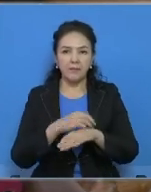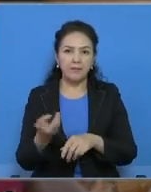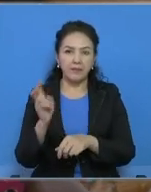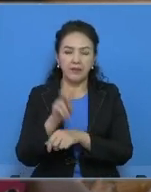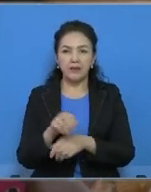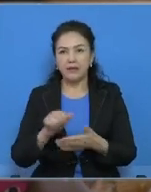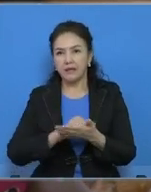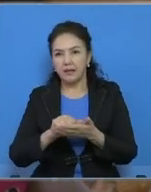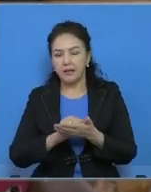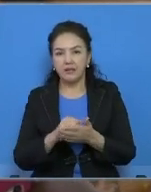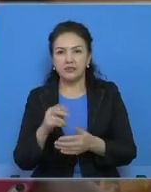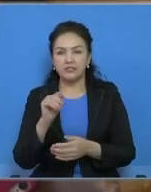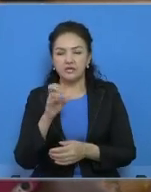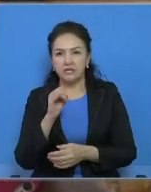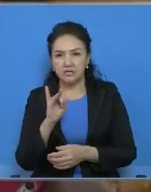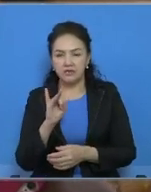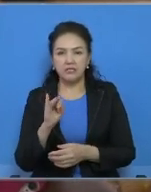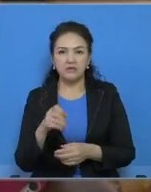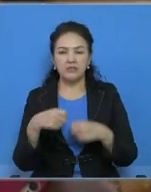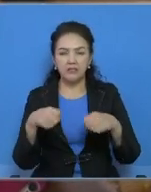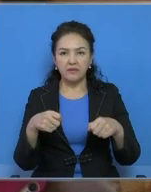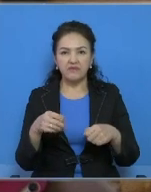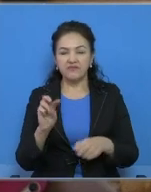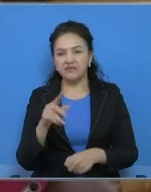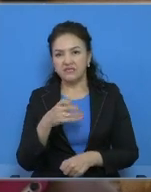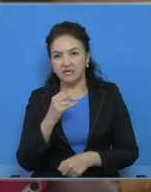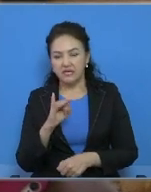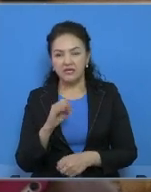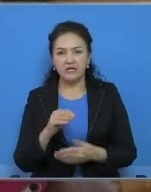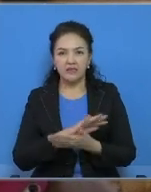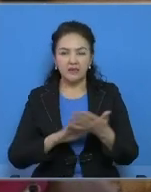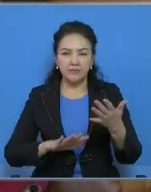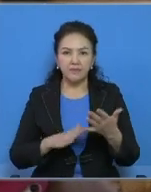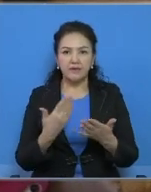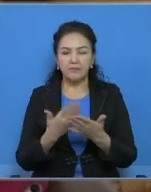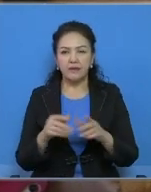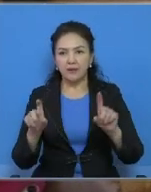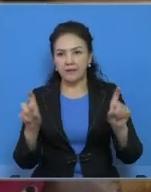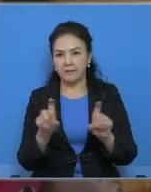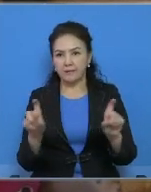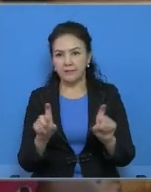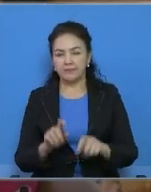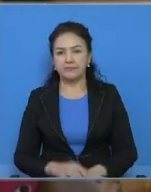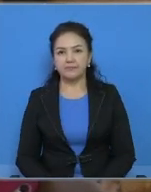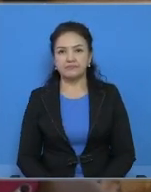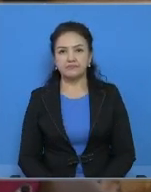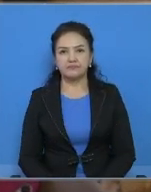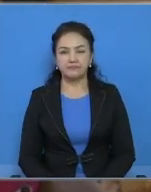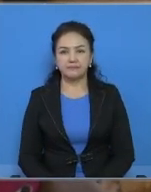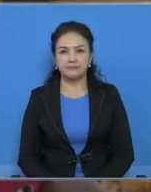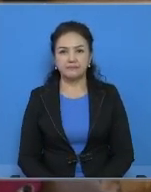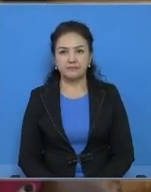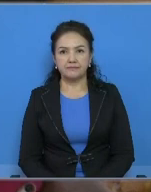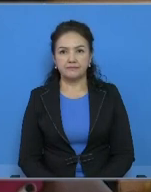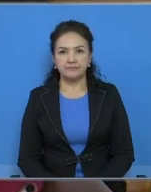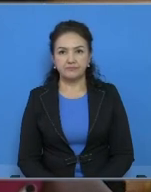соответствующими документами, это чеки, товарные, фискальные, и написать заявление на данный магазин. Только что мы посетили два объекта,